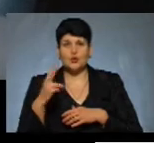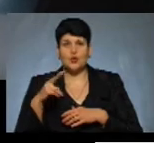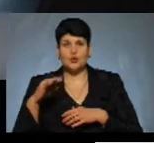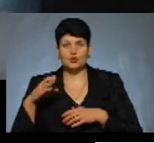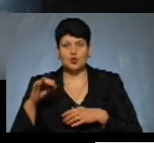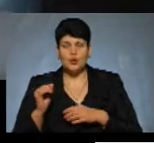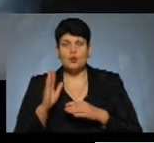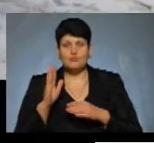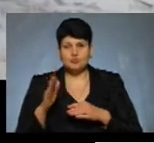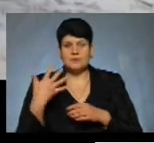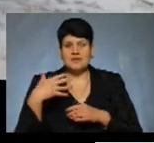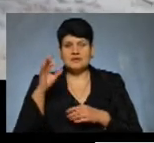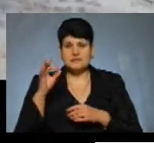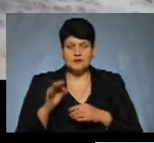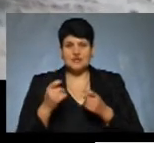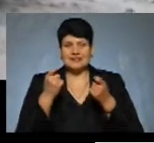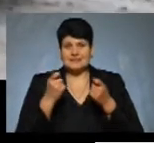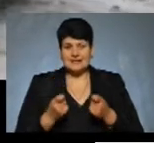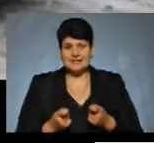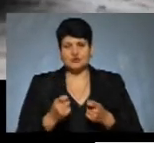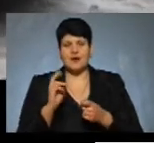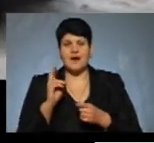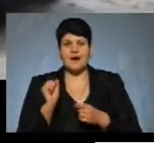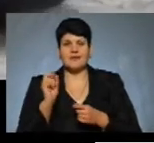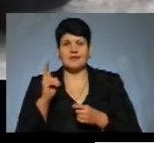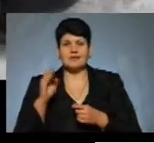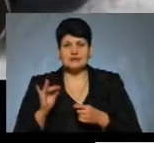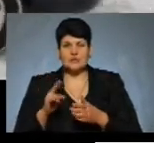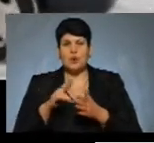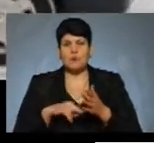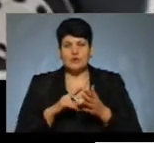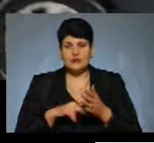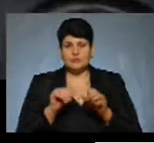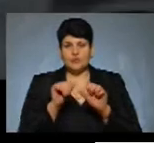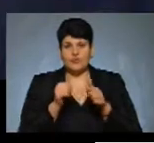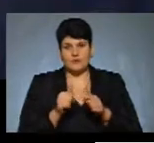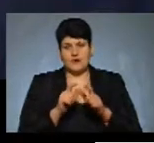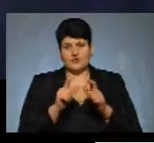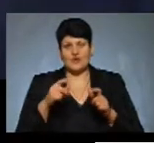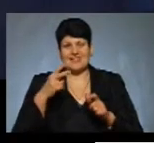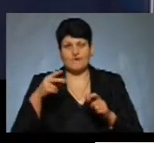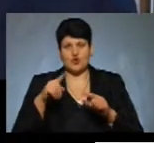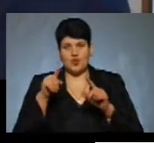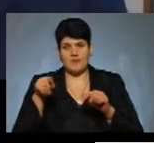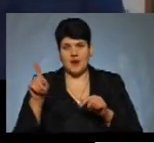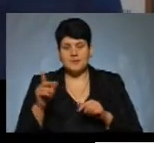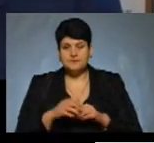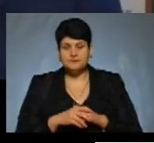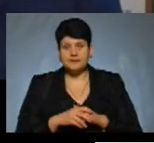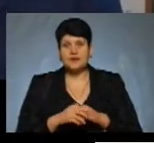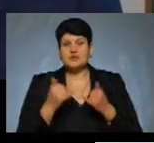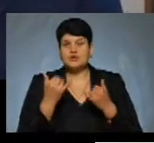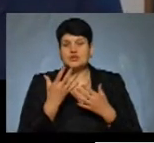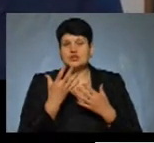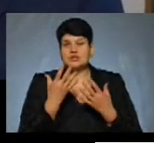2019-го діятиме 50% знижка акцизного податку при оформленні авто із єврономерами. На сьогоднішній день відсутня